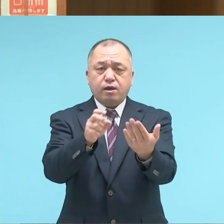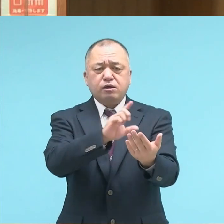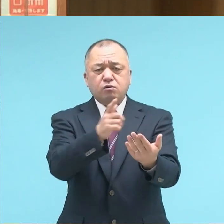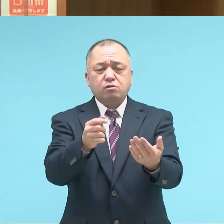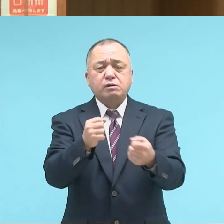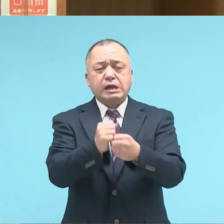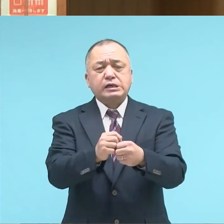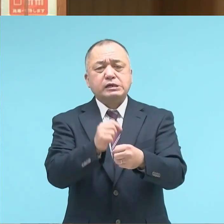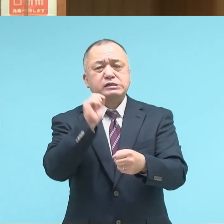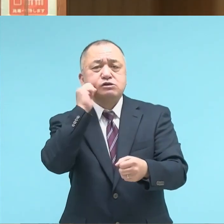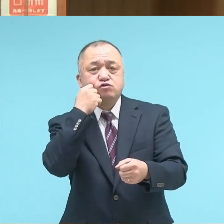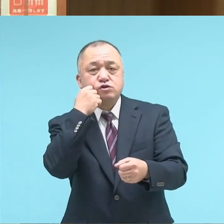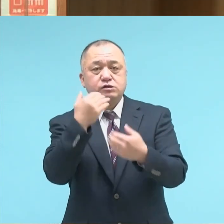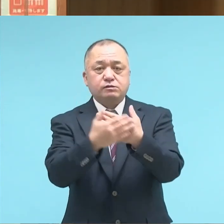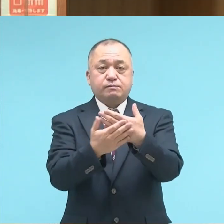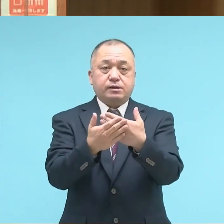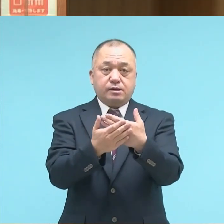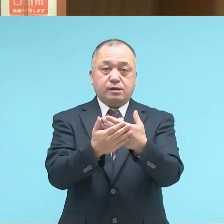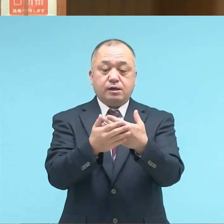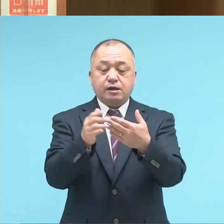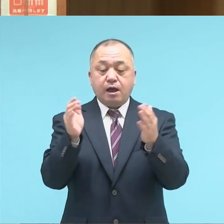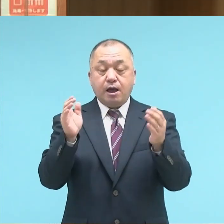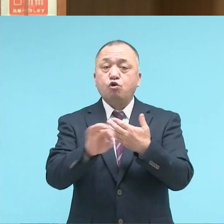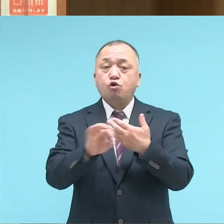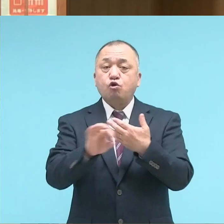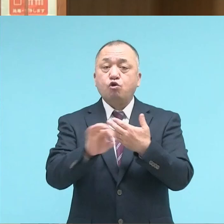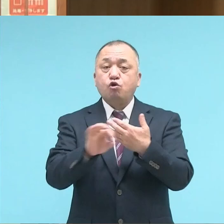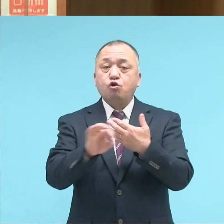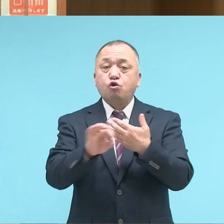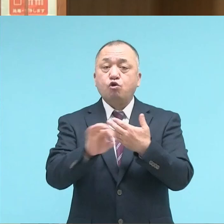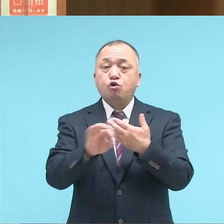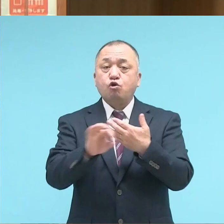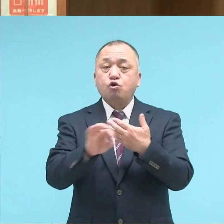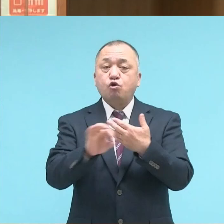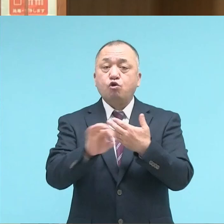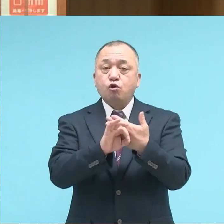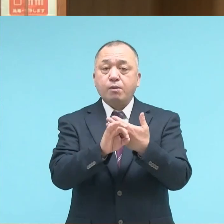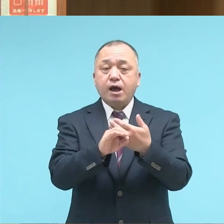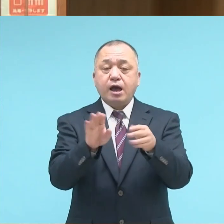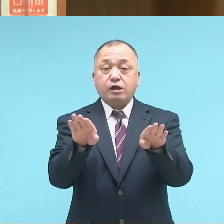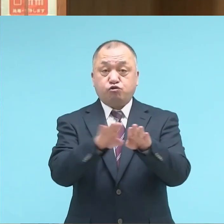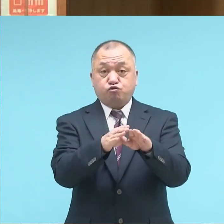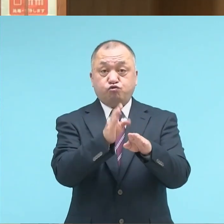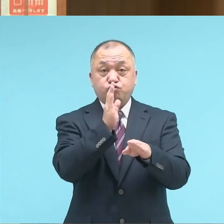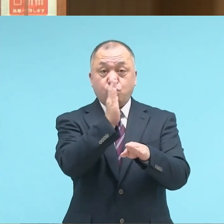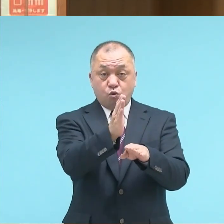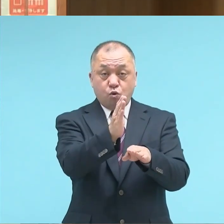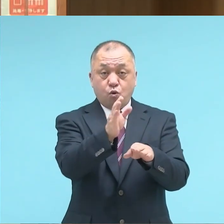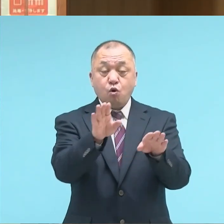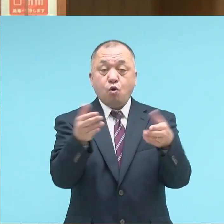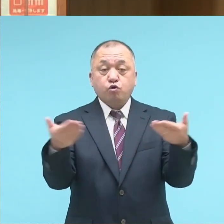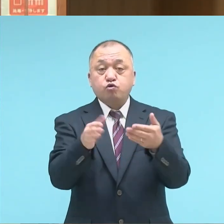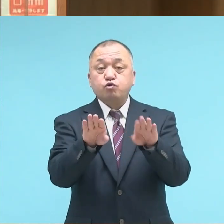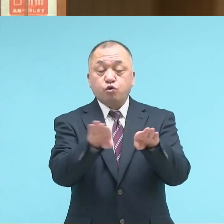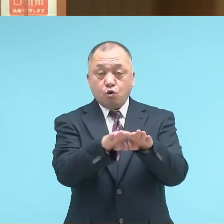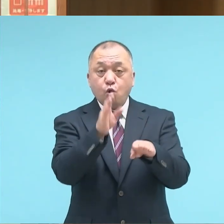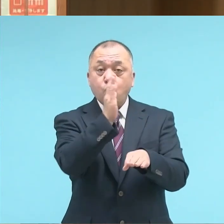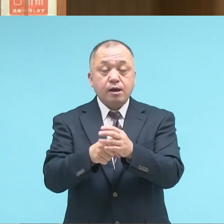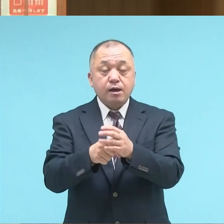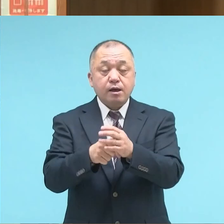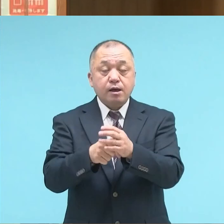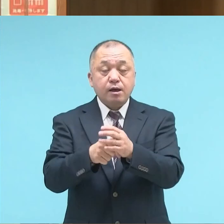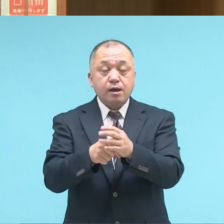さっていうのがこれまでの間ありまして、例えばそういった休業の行政を知事が行ったときに